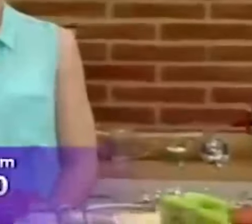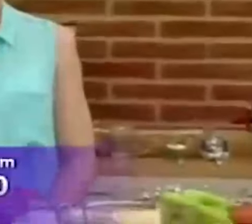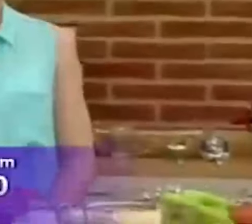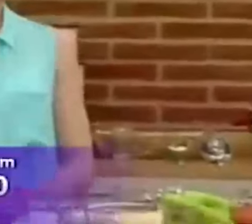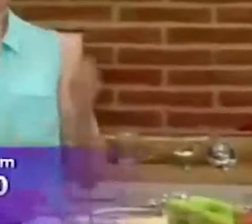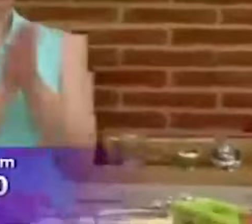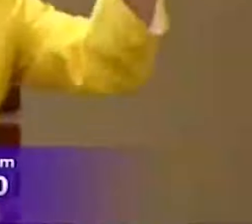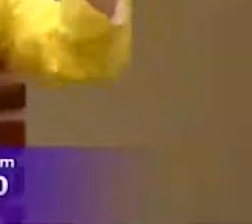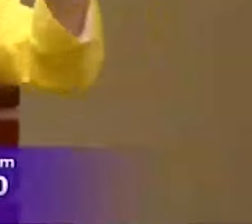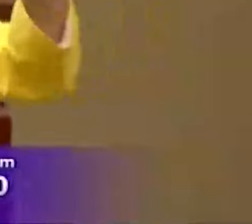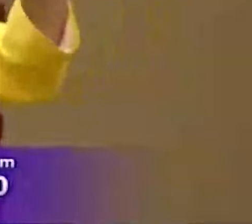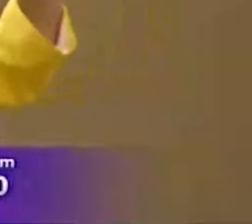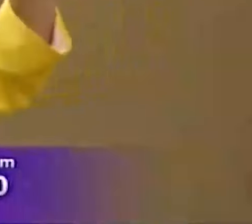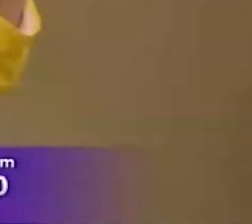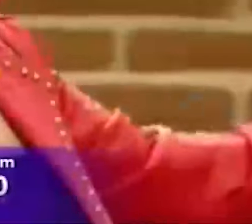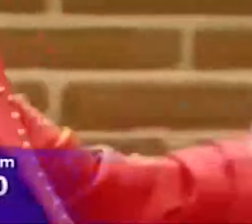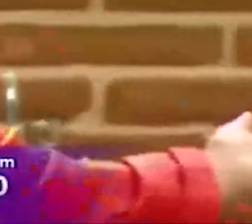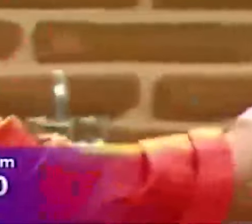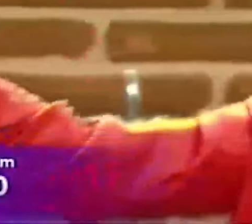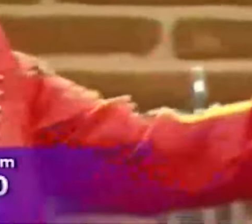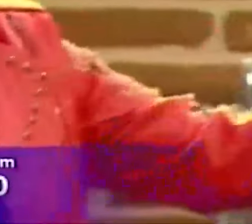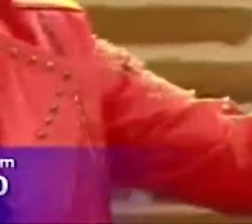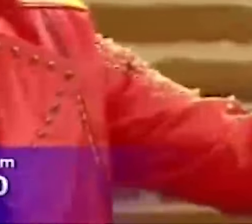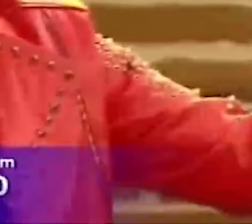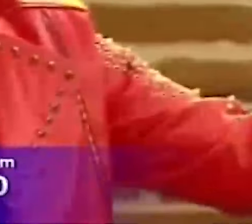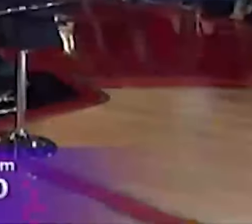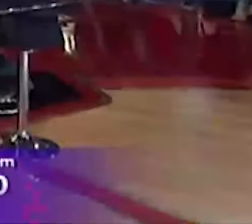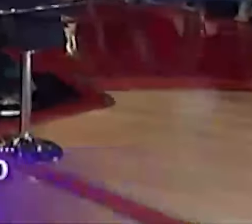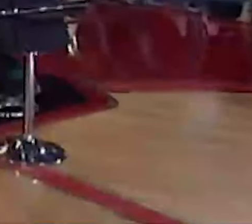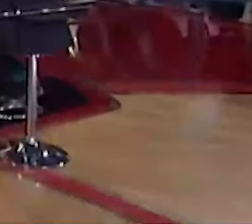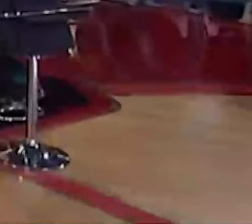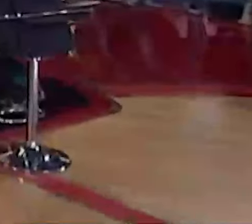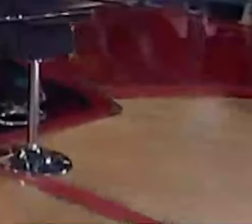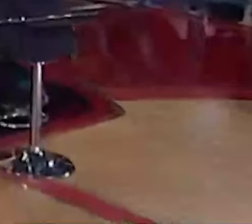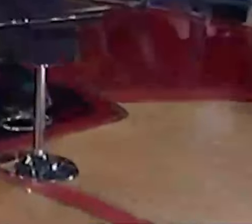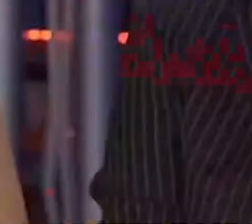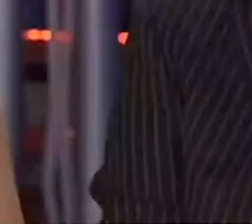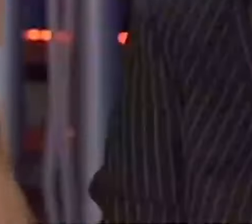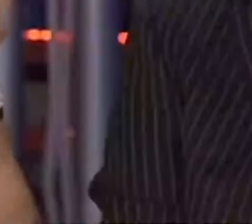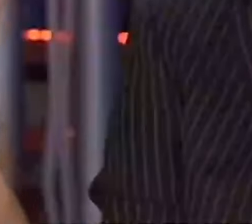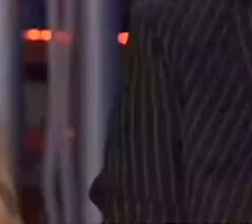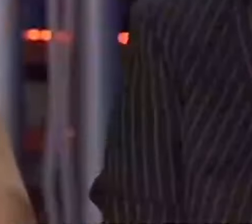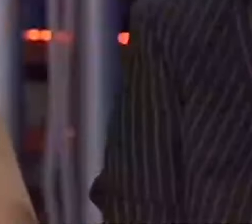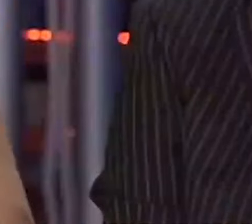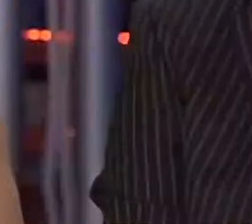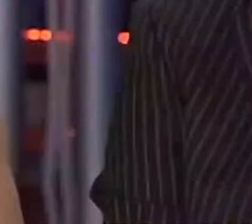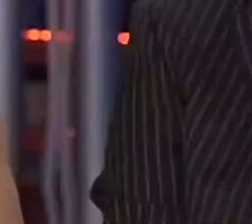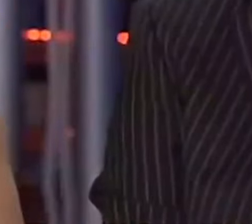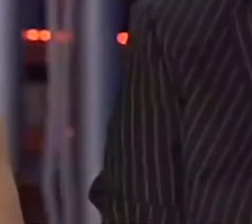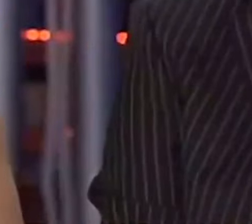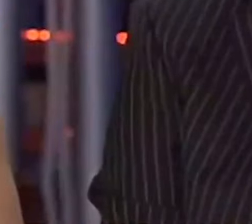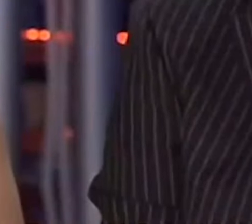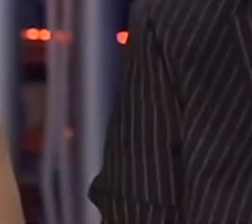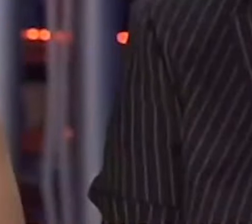Safiye Soymam geliyor. Hoş geldiniz. Dur. Ne olmuş saçların ayol? Bayağı aynı saç.